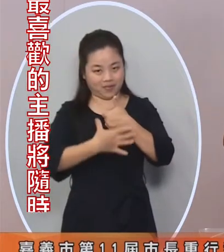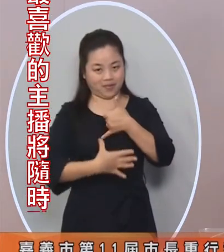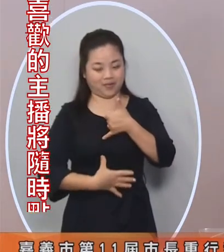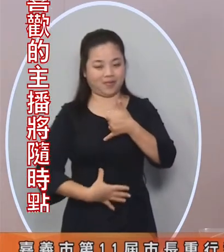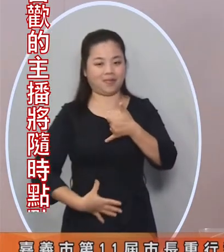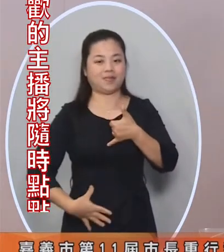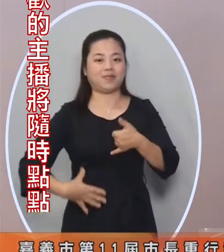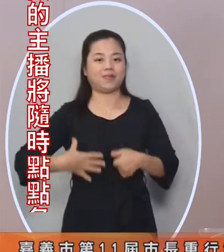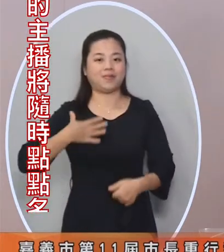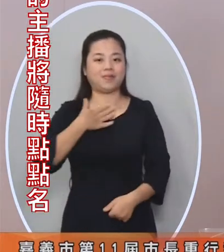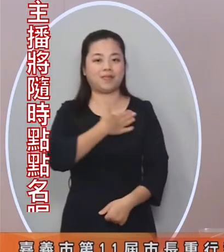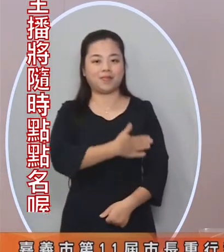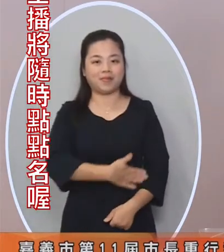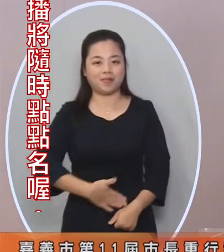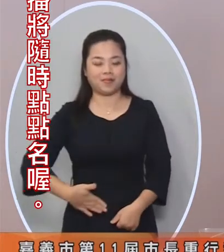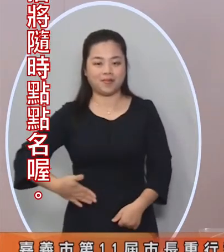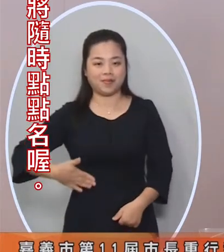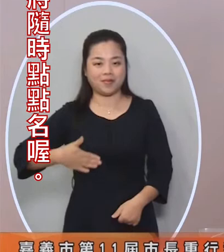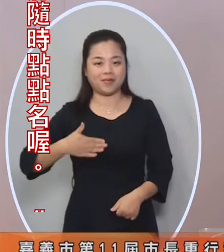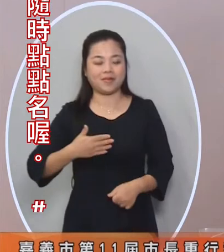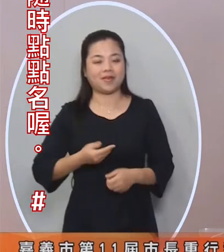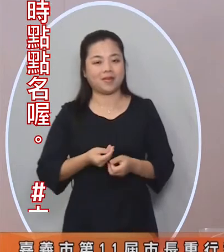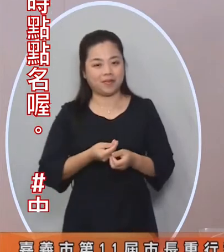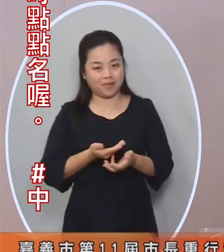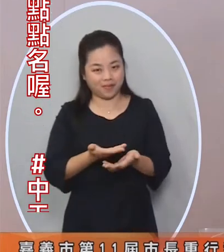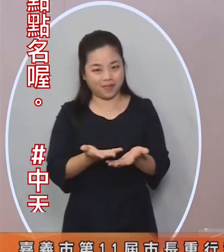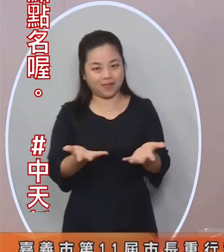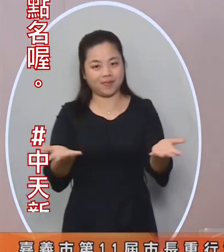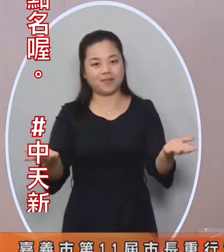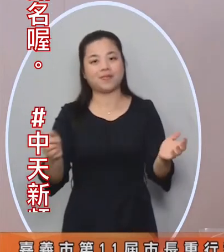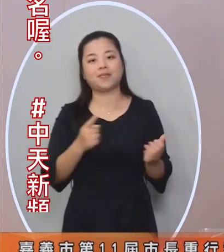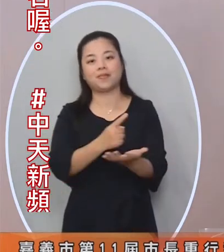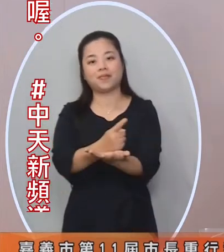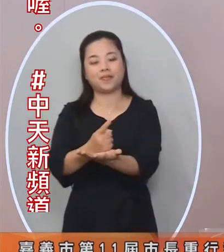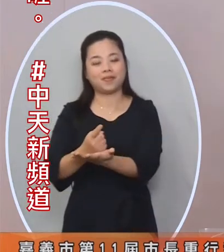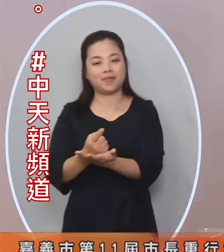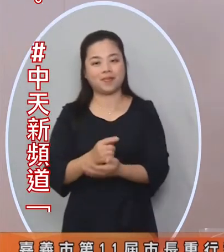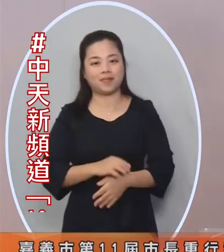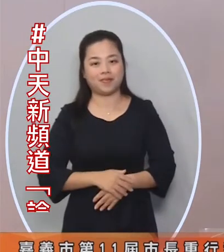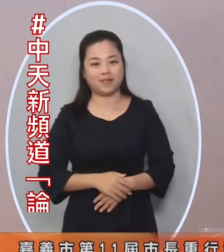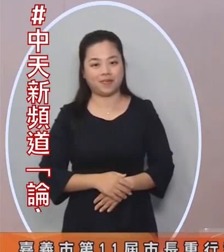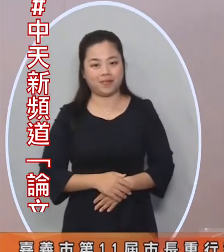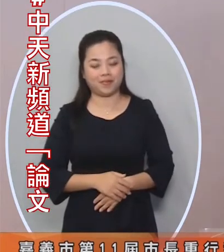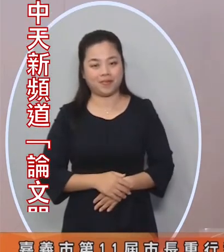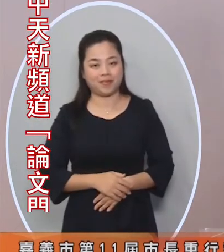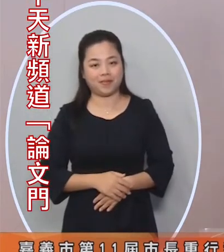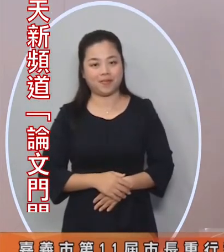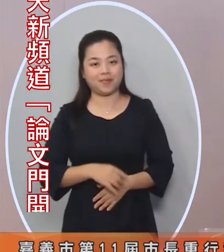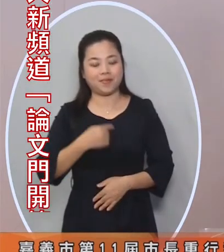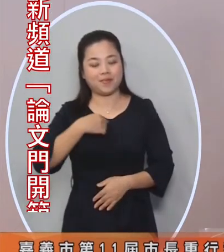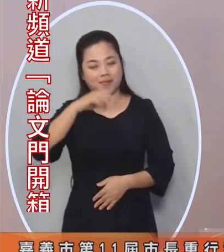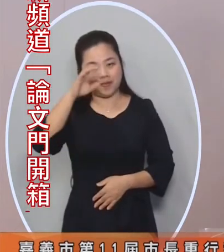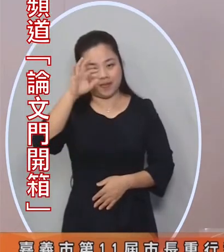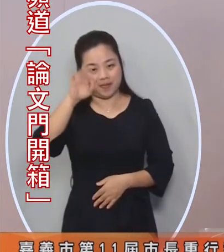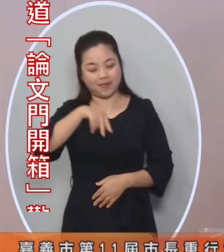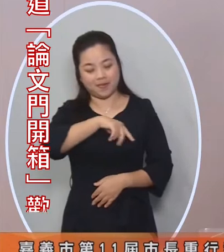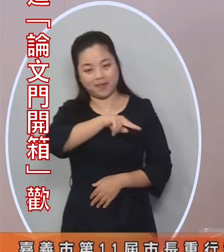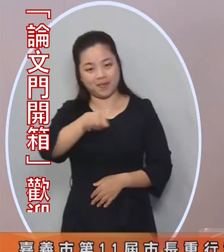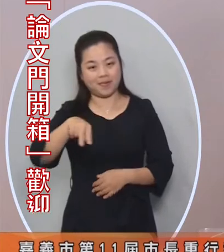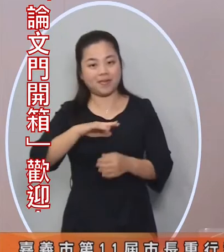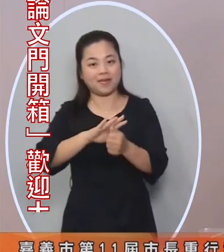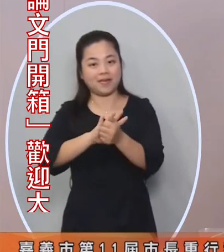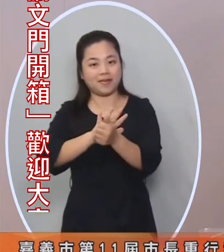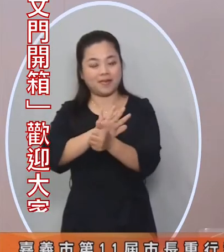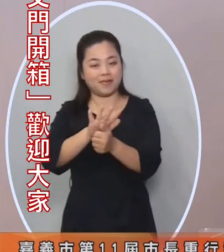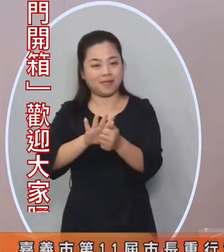过我的器官，经过我的细胞，分享给大地。所以我们同时看到了宇宙爱的能量跟大地